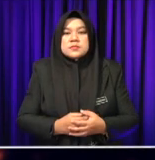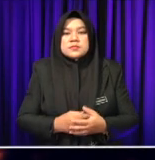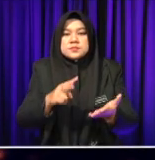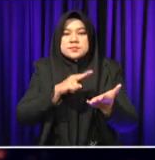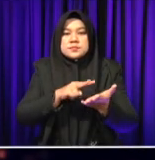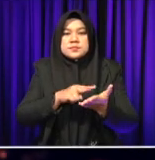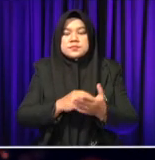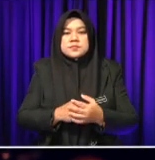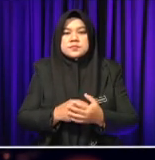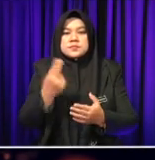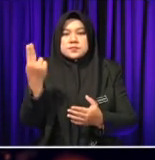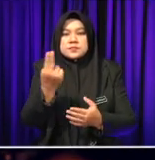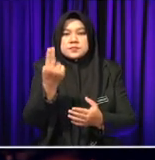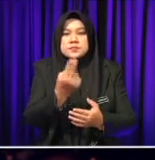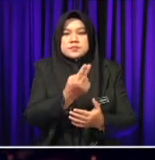silakan